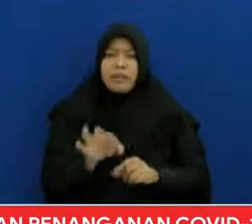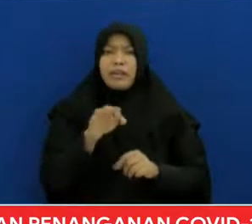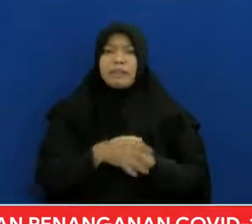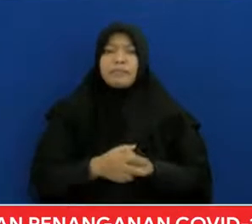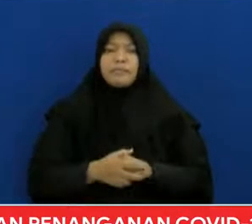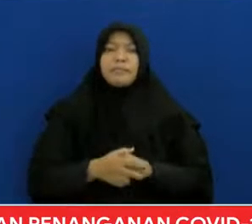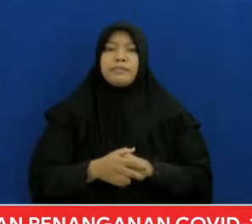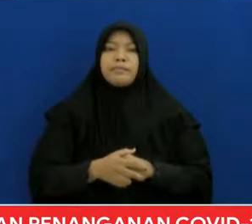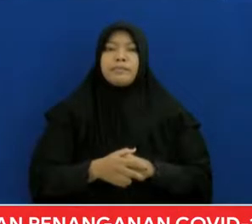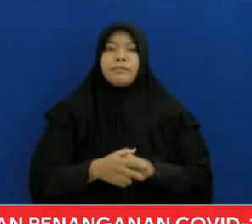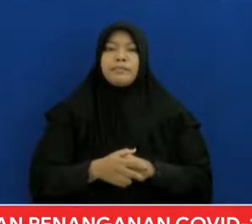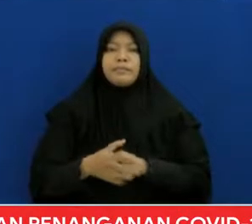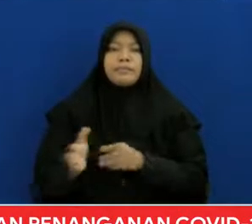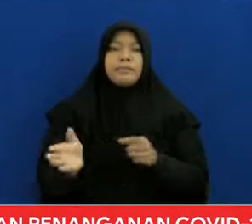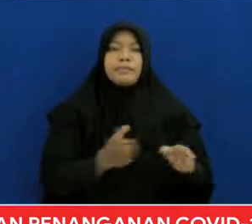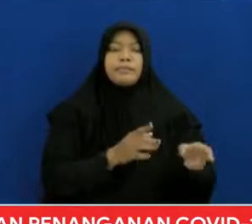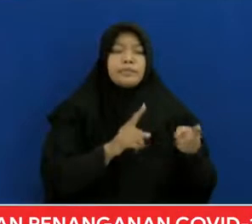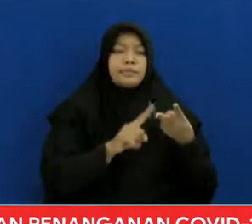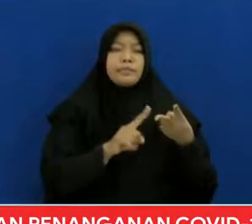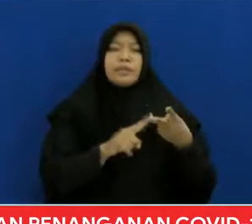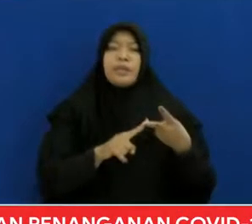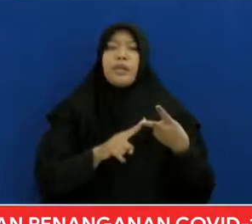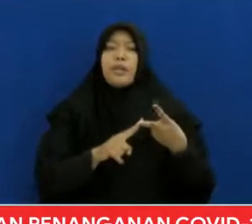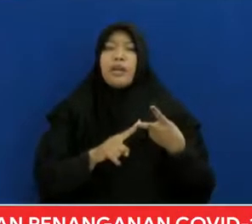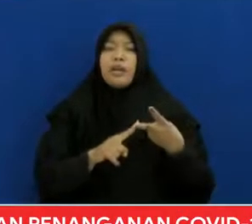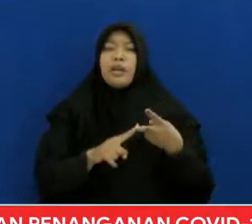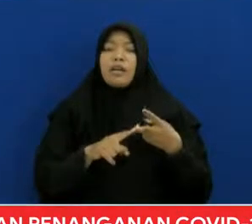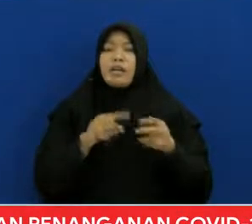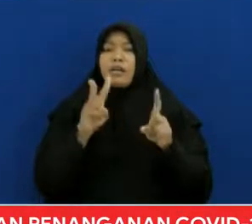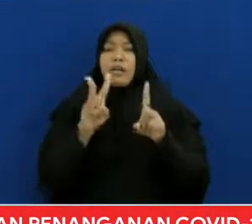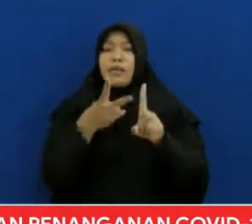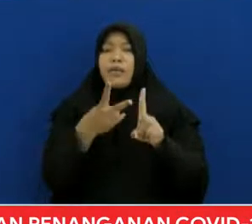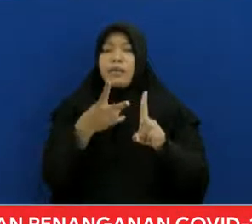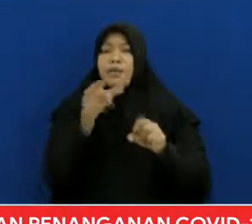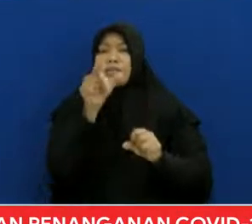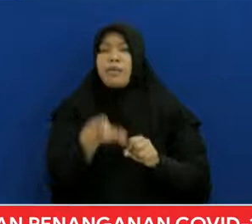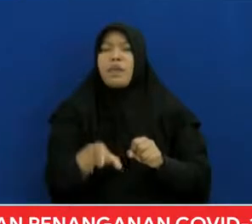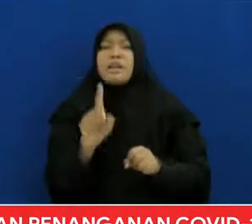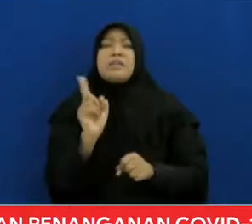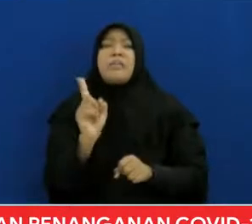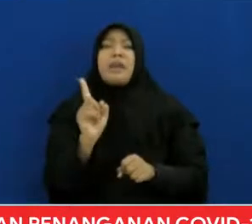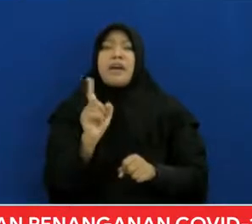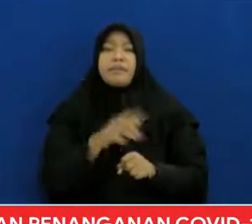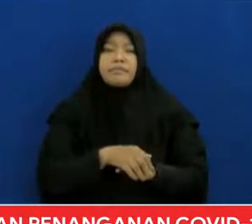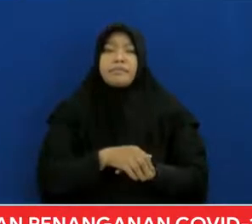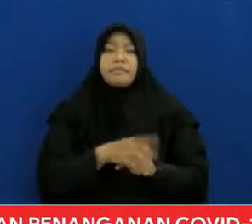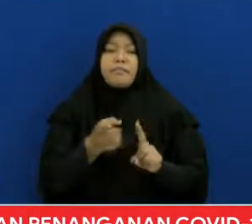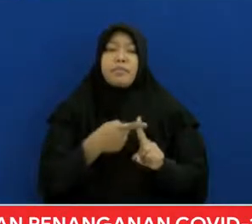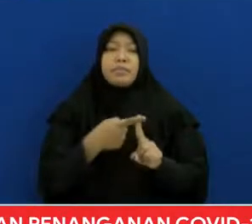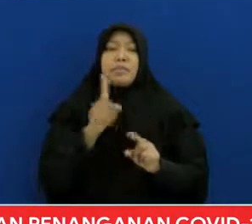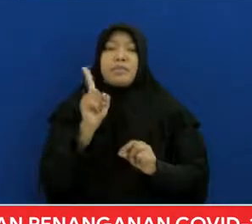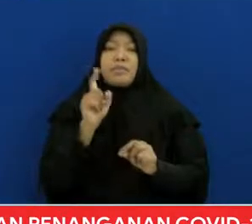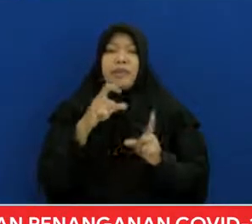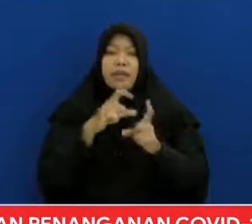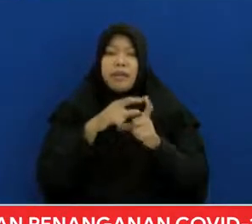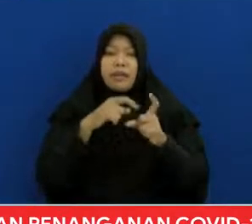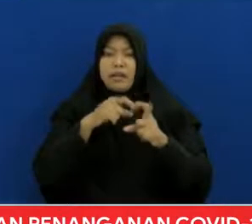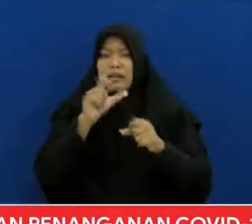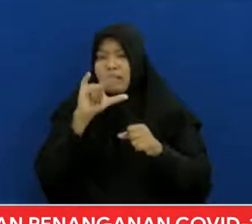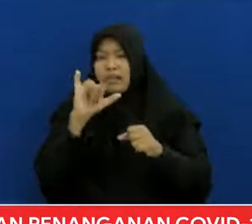Kemudian selanjutnya, nomor 2, sebanyak 12 orang positif di Deli